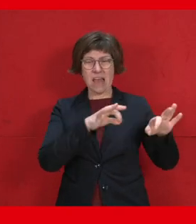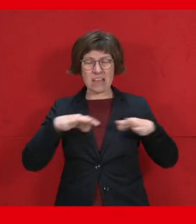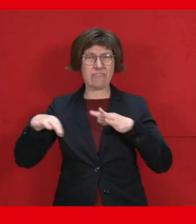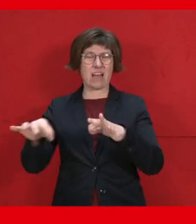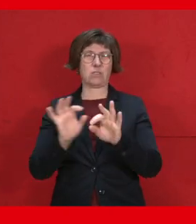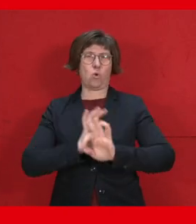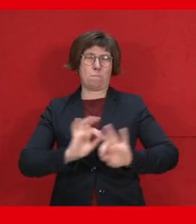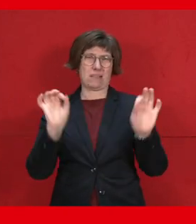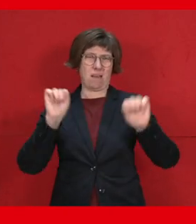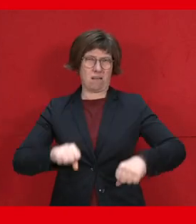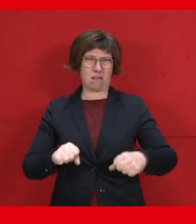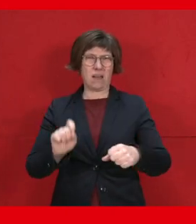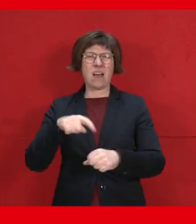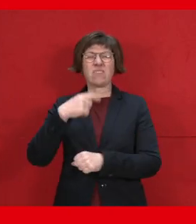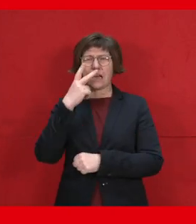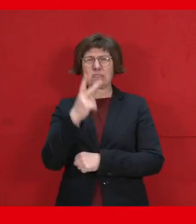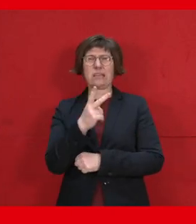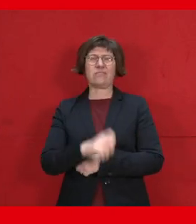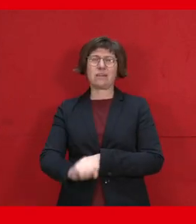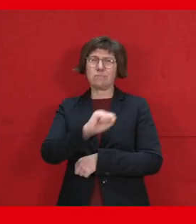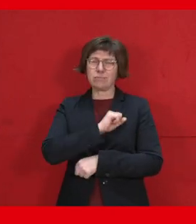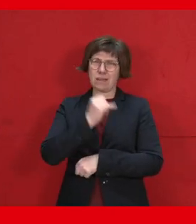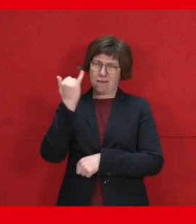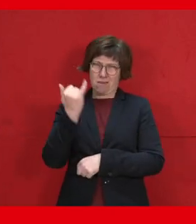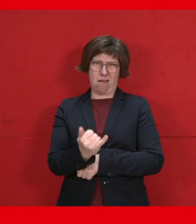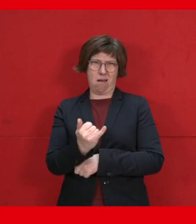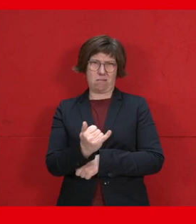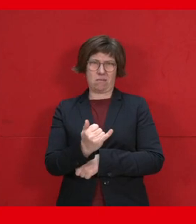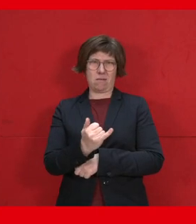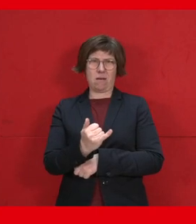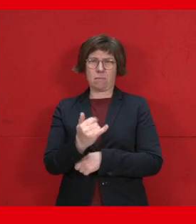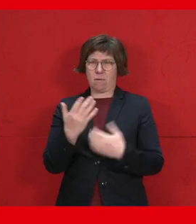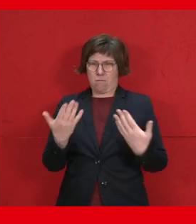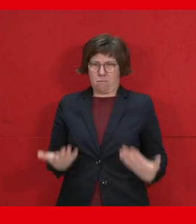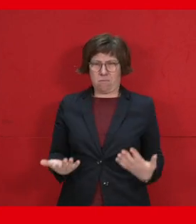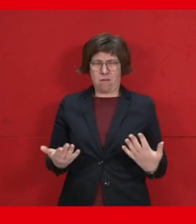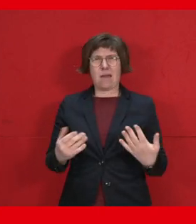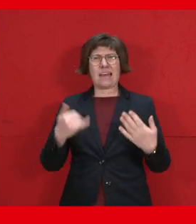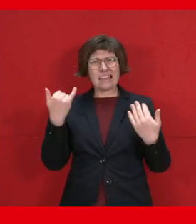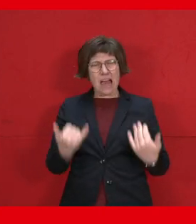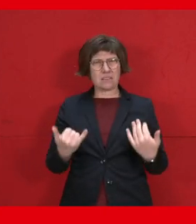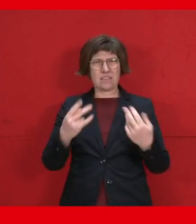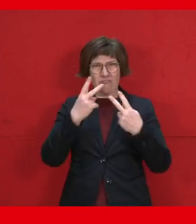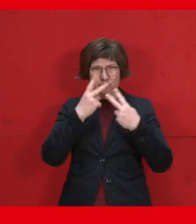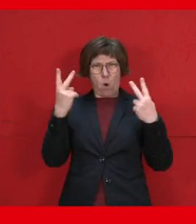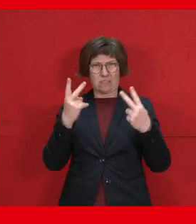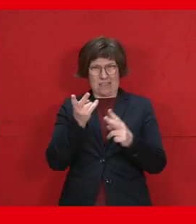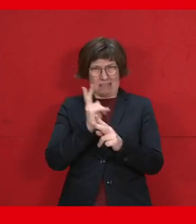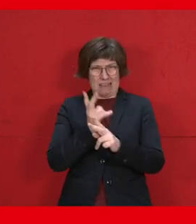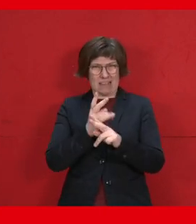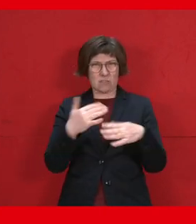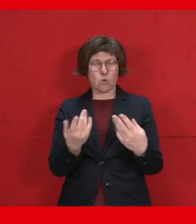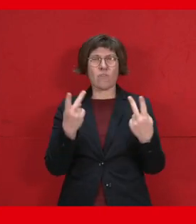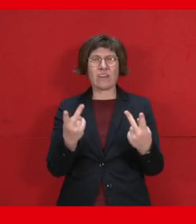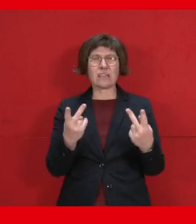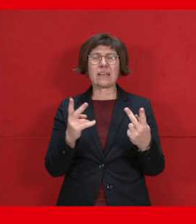in den Griff bringen. Und wir sehen, das hat auch Erfolge. Aber wenn wir dann entsprechend vorsichtig bleiben, ist es auch